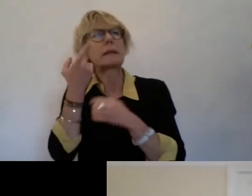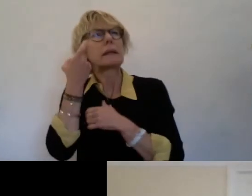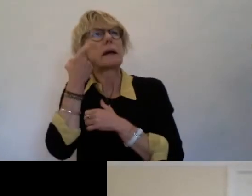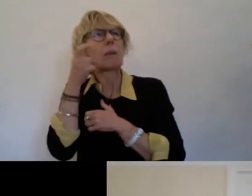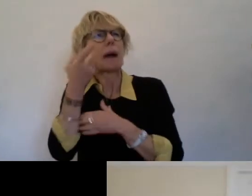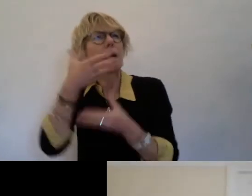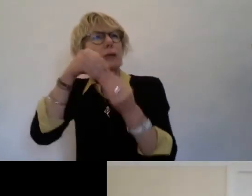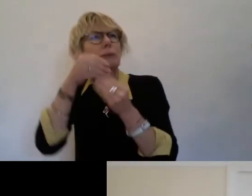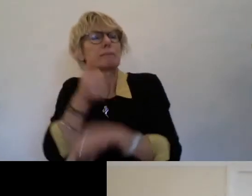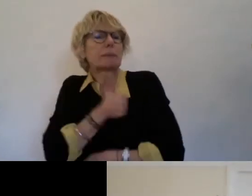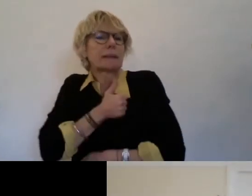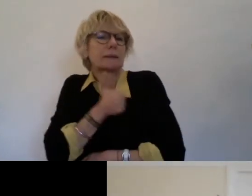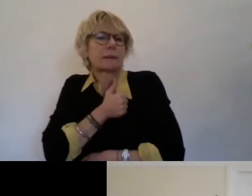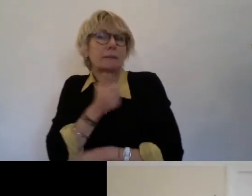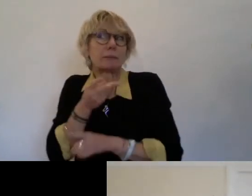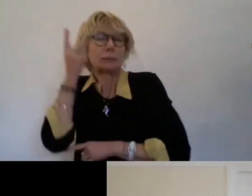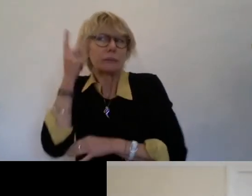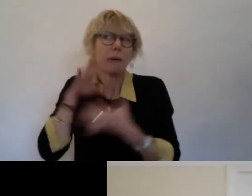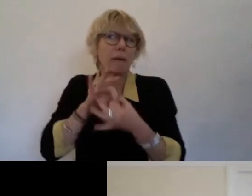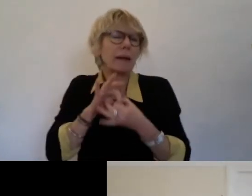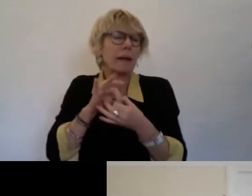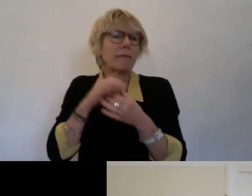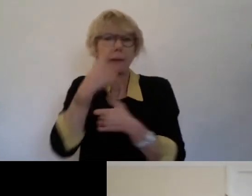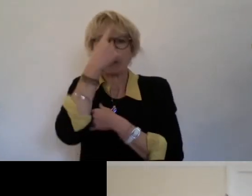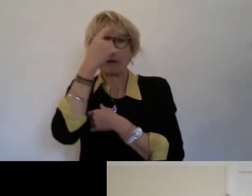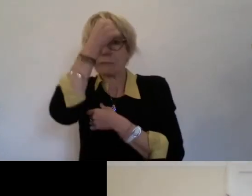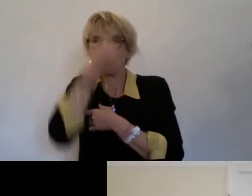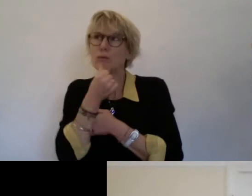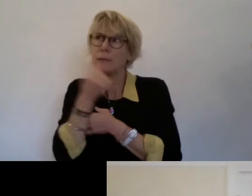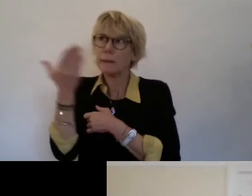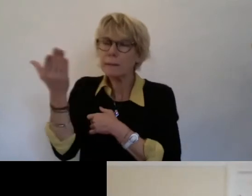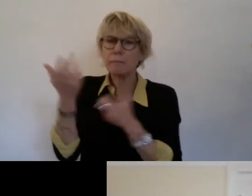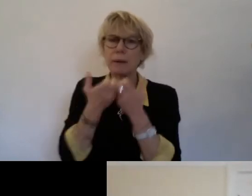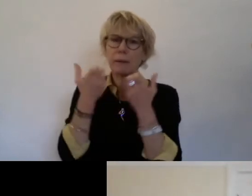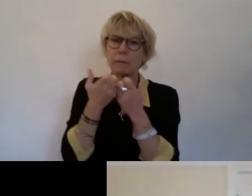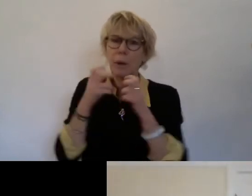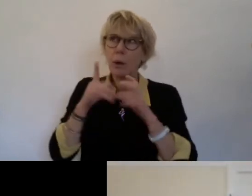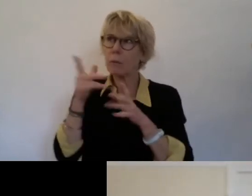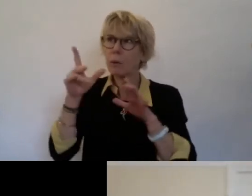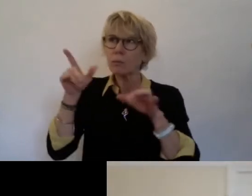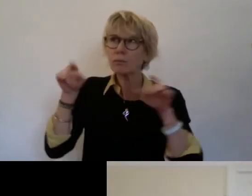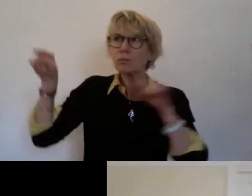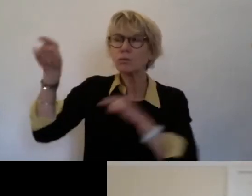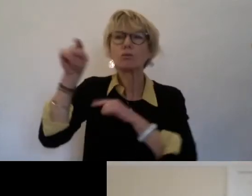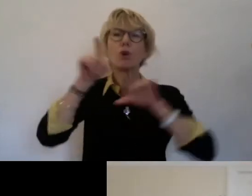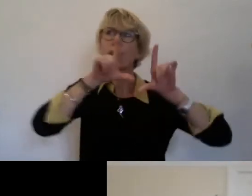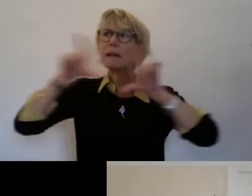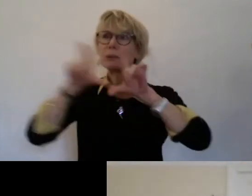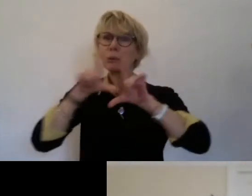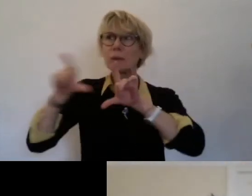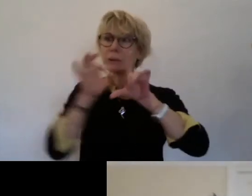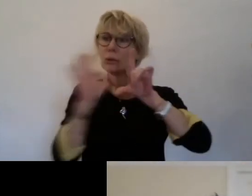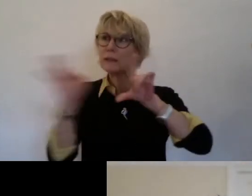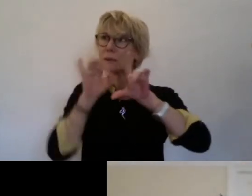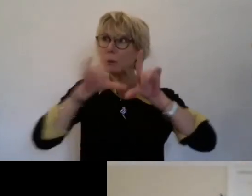plus liée au musée eux-mêmes, c'est la capacité à mobiliser différemment nos collections. Quand on était fermé, mais aujourd'hui à musée